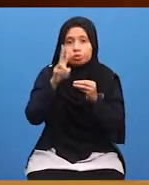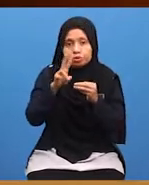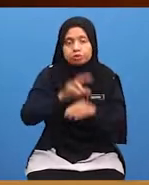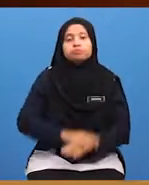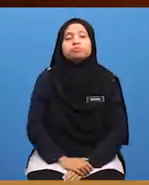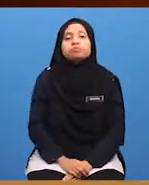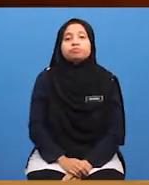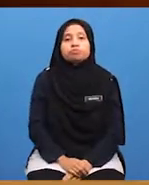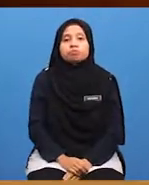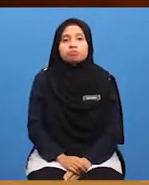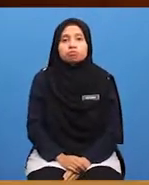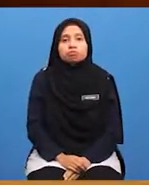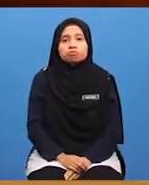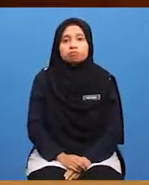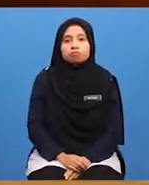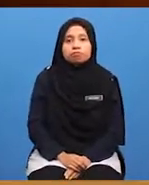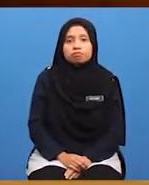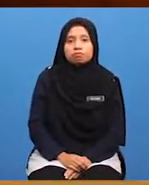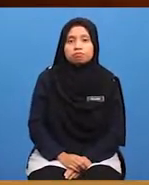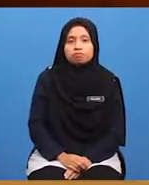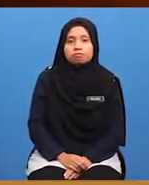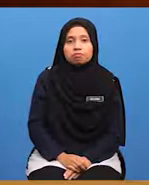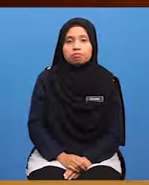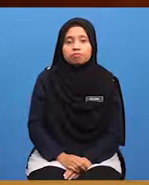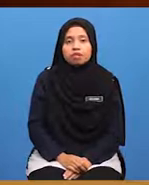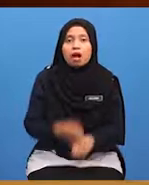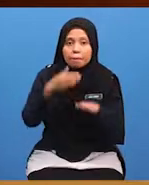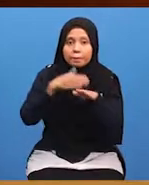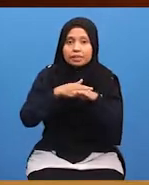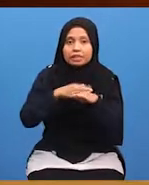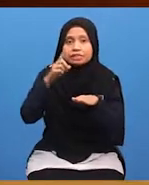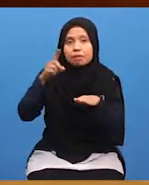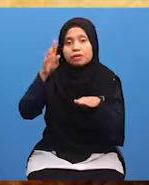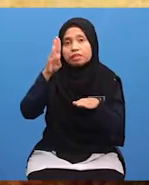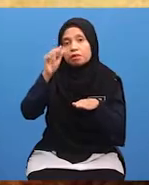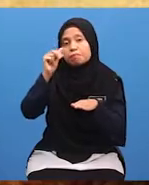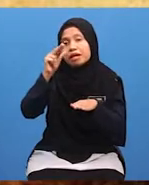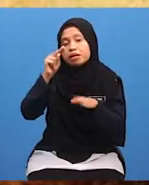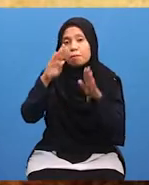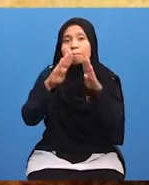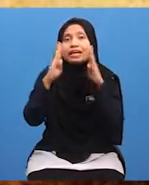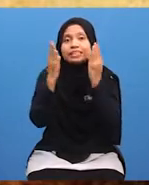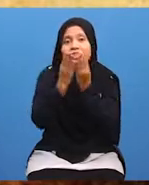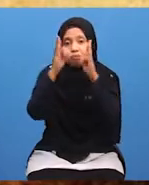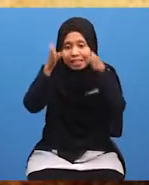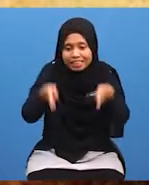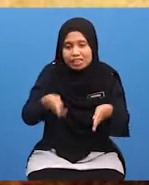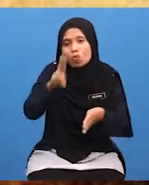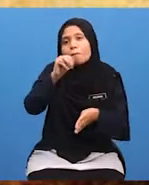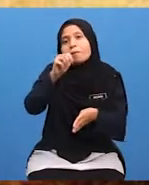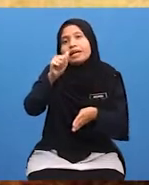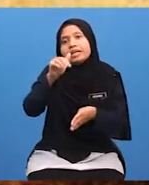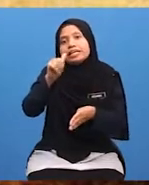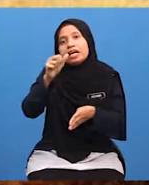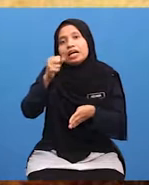dalam perkembangan ilmu pendidikan pada zaman Bani Umayyah ialah Kutab. Kutab merupakan